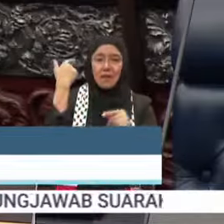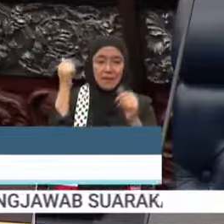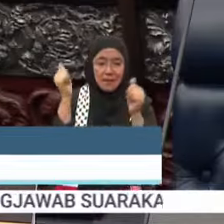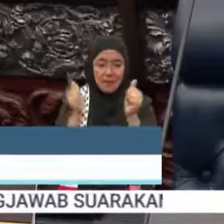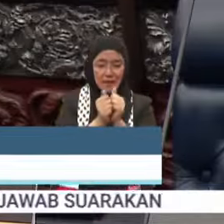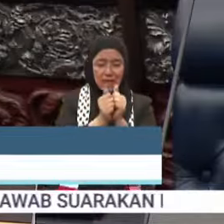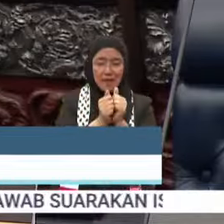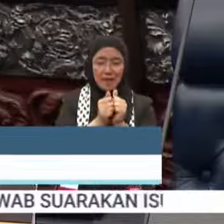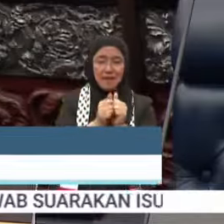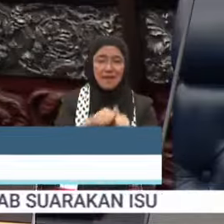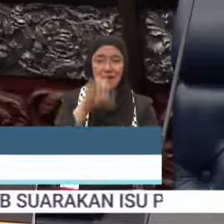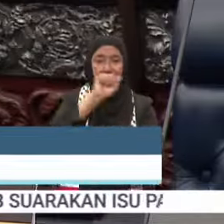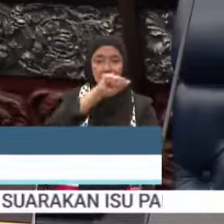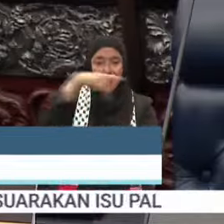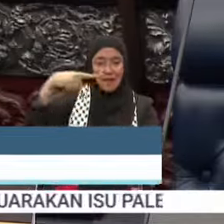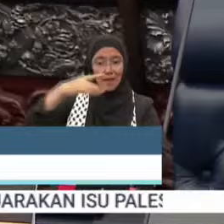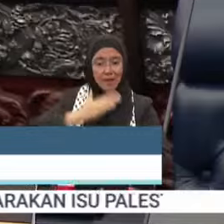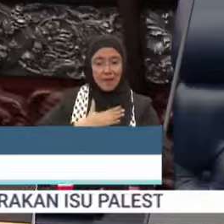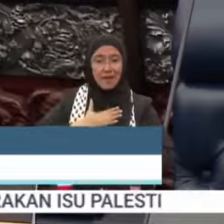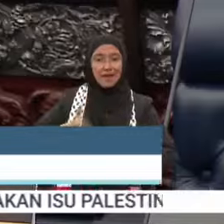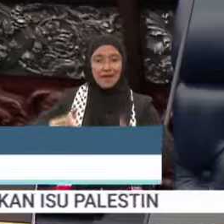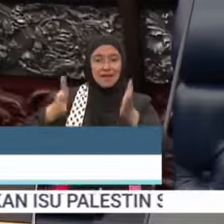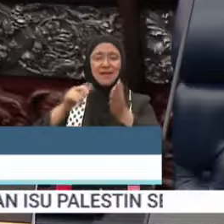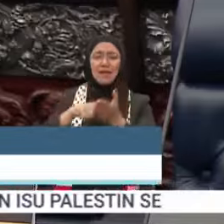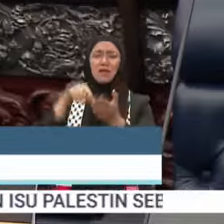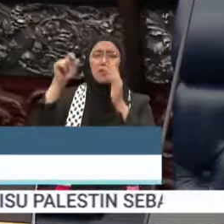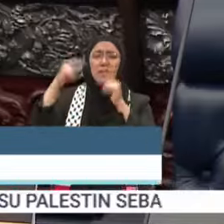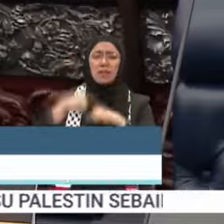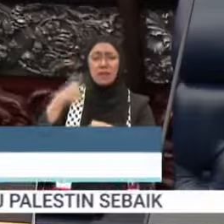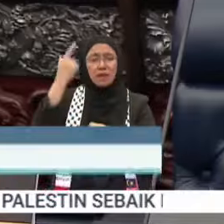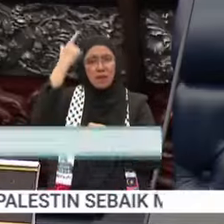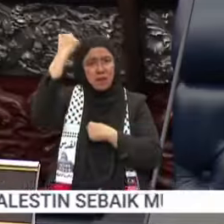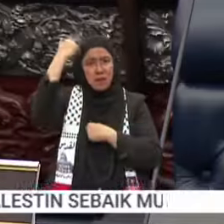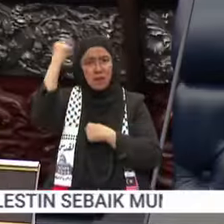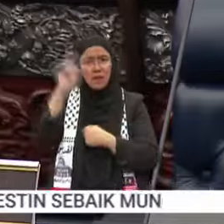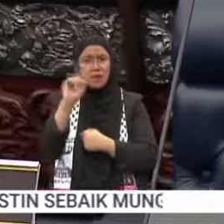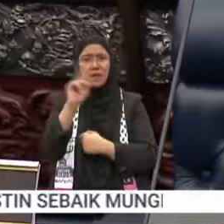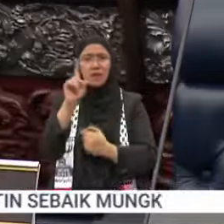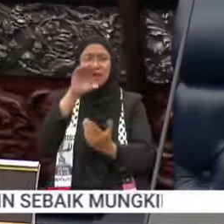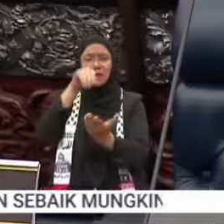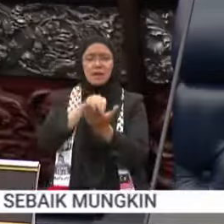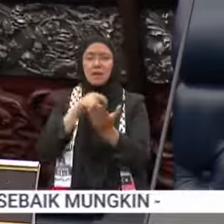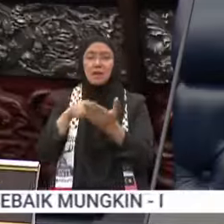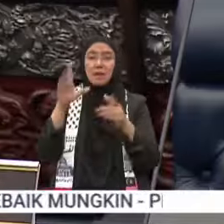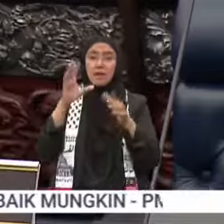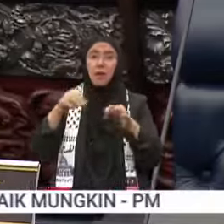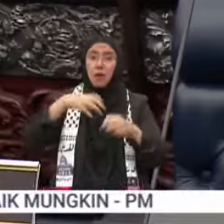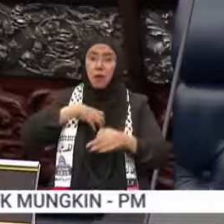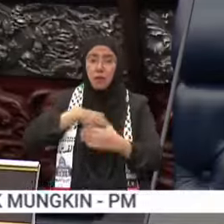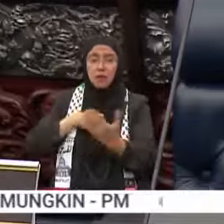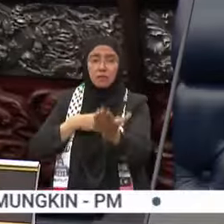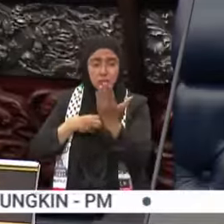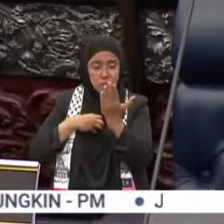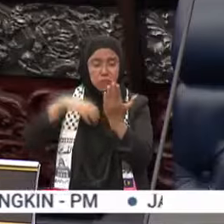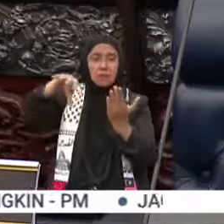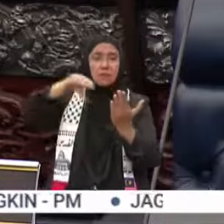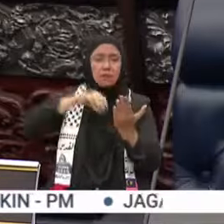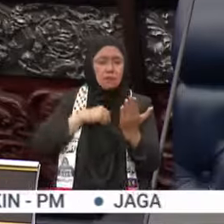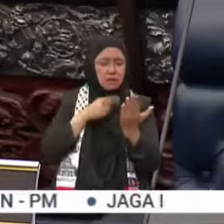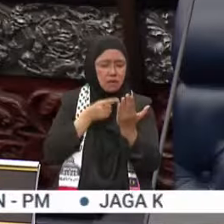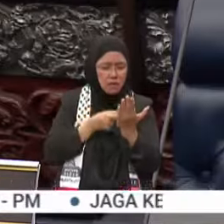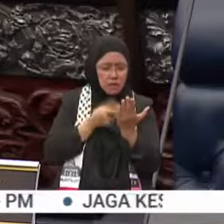mengetahui mana dan kita akan Salurkan kalau ada aduan kita terima dan kami lepas tu tapih dan kita Salurkan kepada mana-mana pihak yang